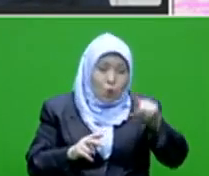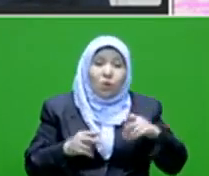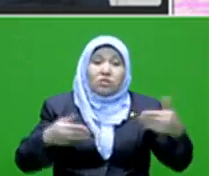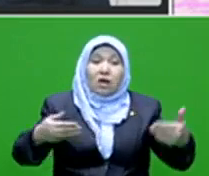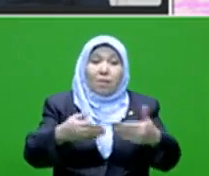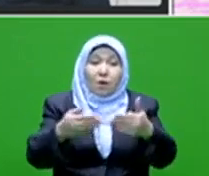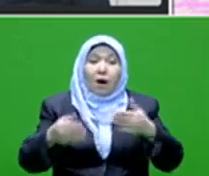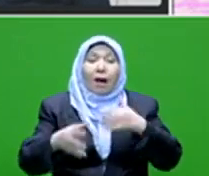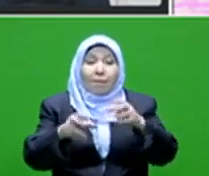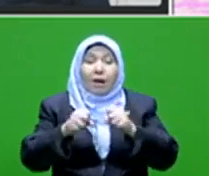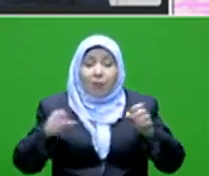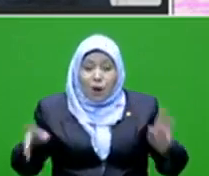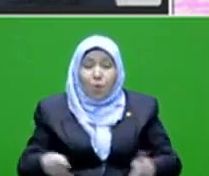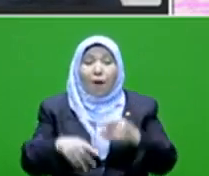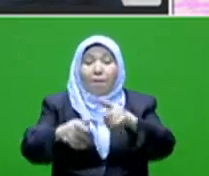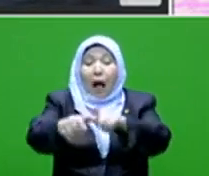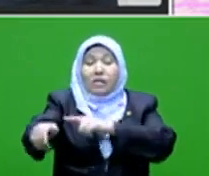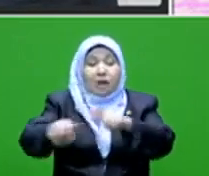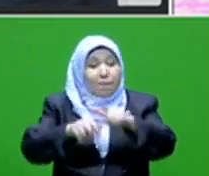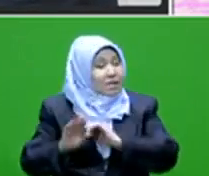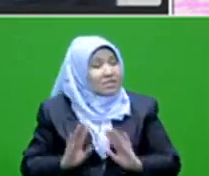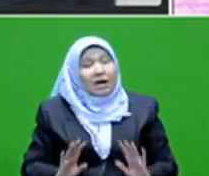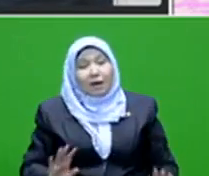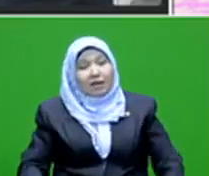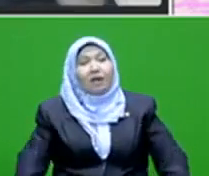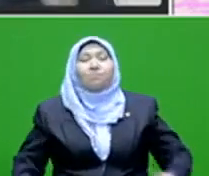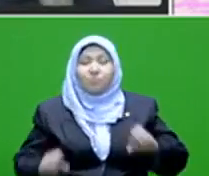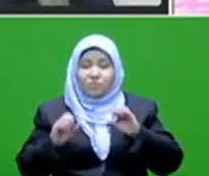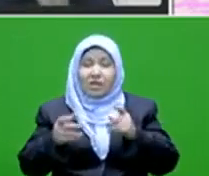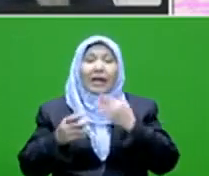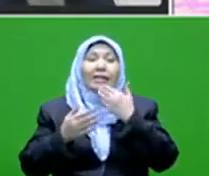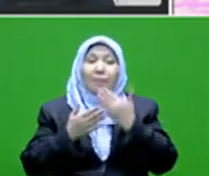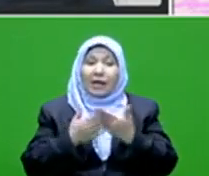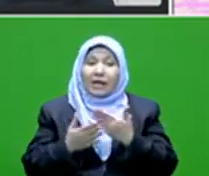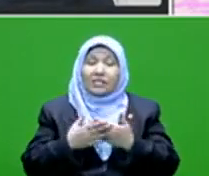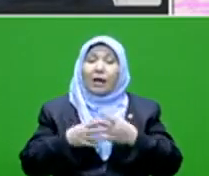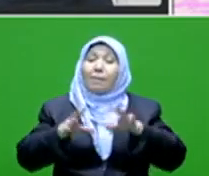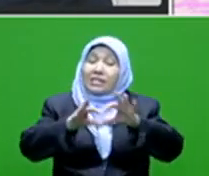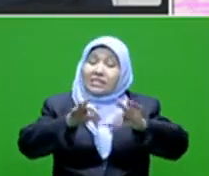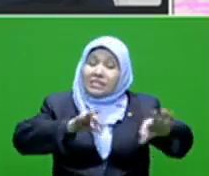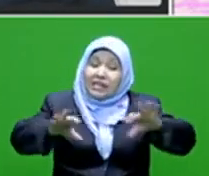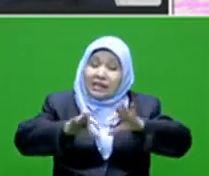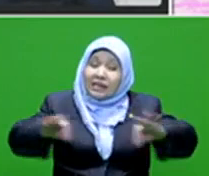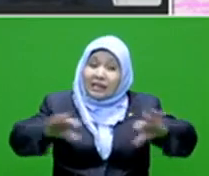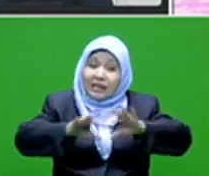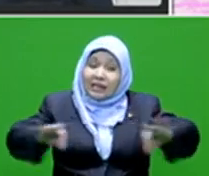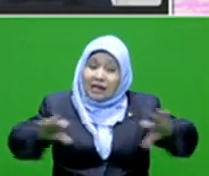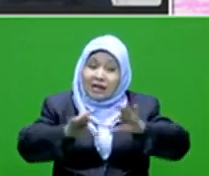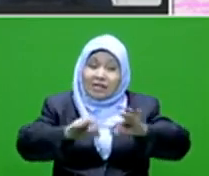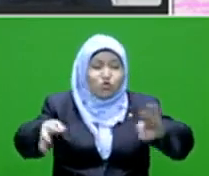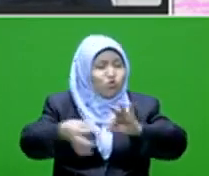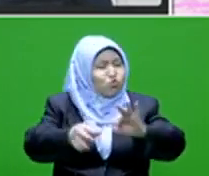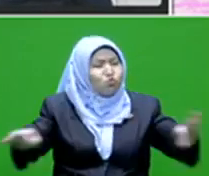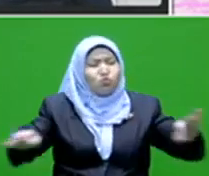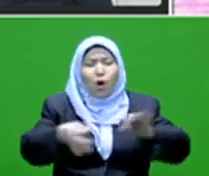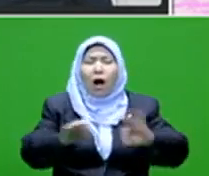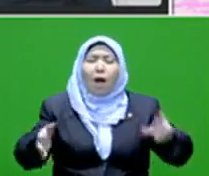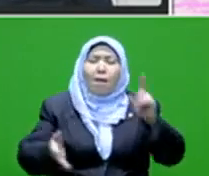floor panjang-panjang. Minta maaf. Okay, terima kasih Ustaz Don ya, menceritakan tentang apa yang berlaku ya selepas